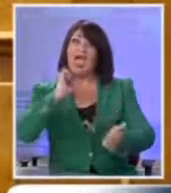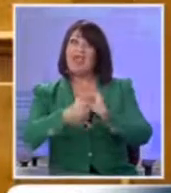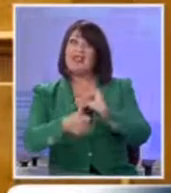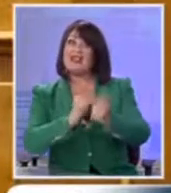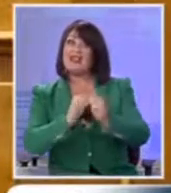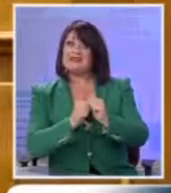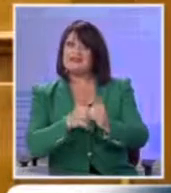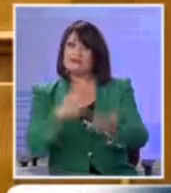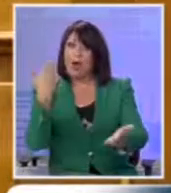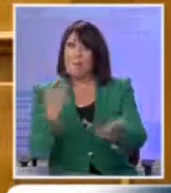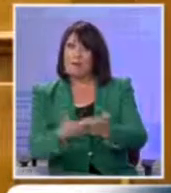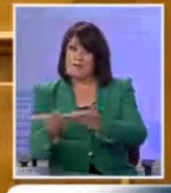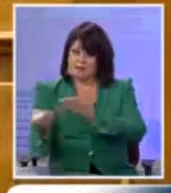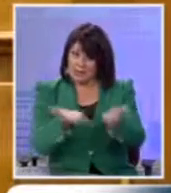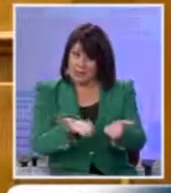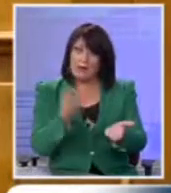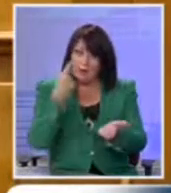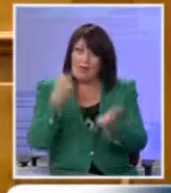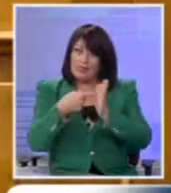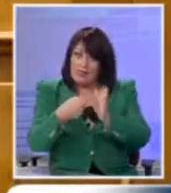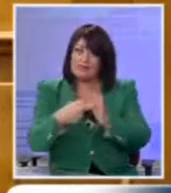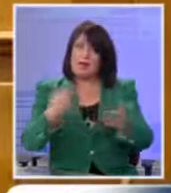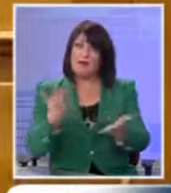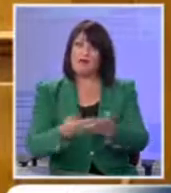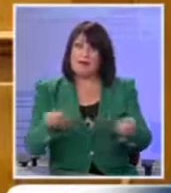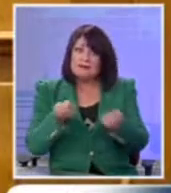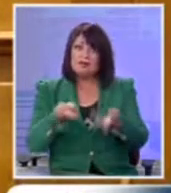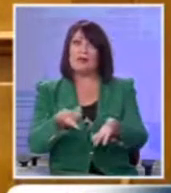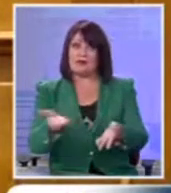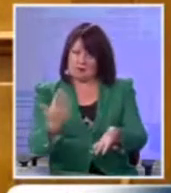πεδίο δόξης λαμπρό για να το αποδείξουν.